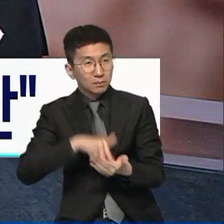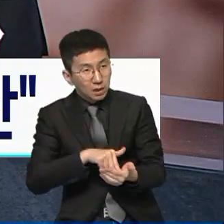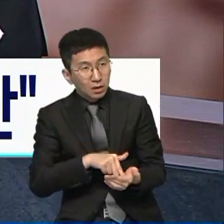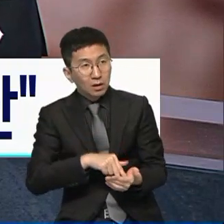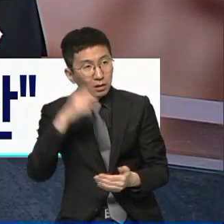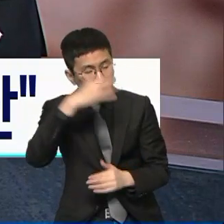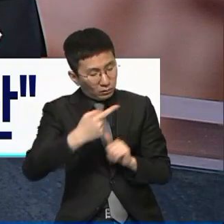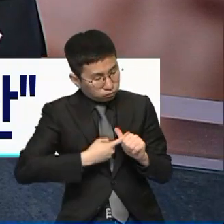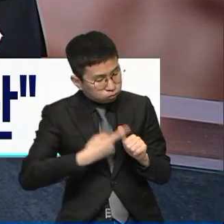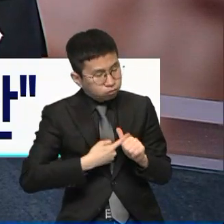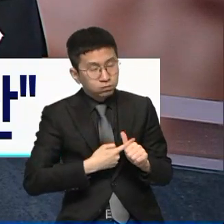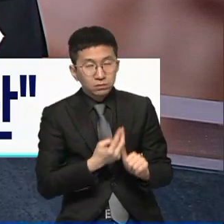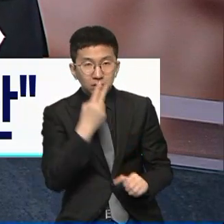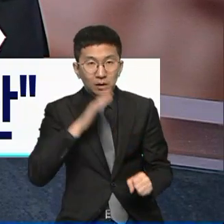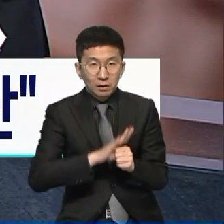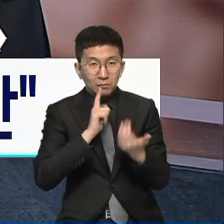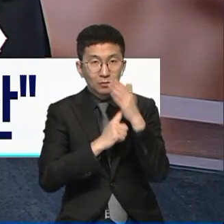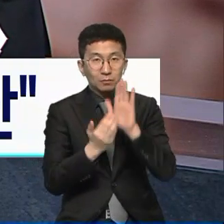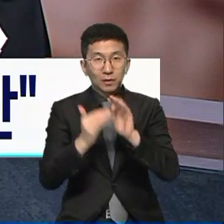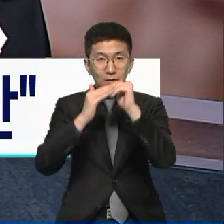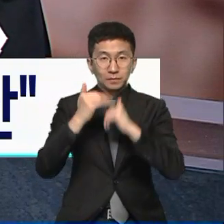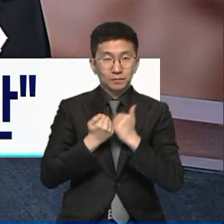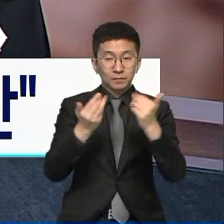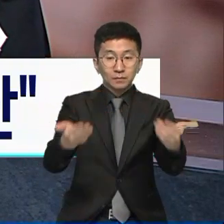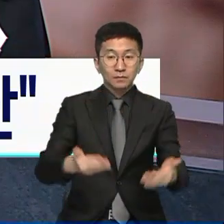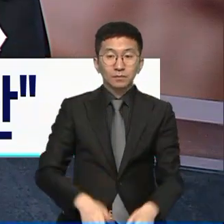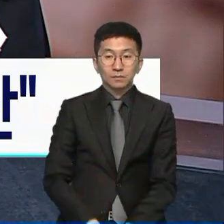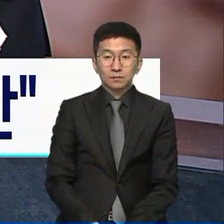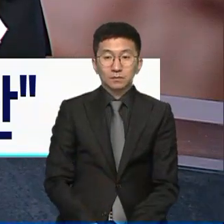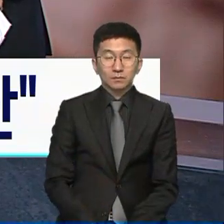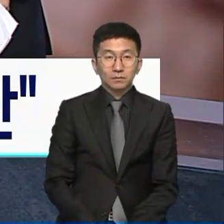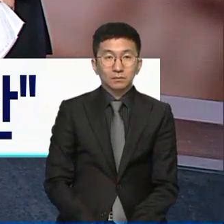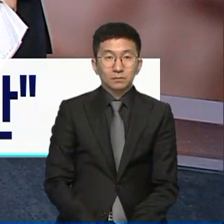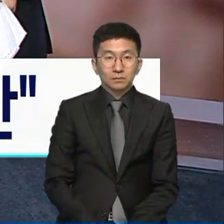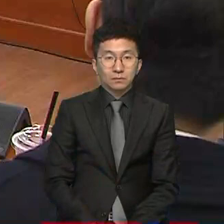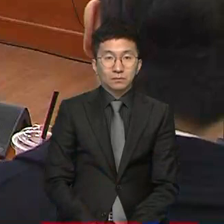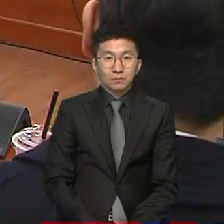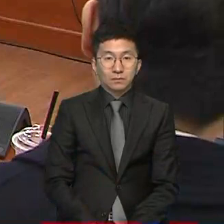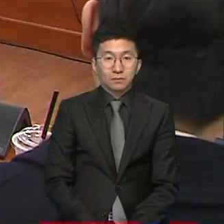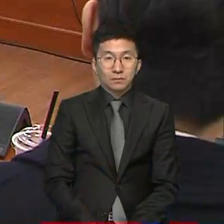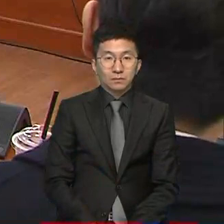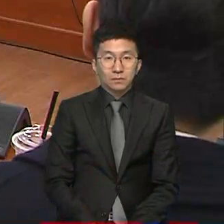비난이라고 맞받았습니다. 정치권 반응은 원종진 기자가 정리했습니다.